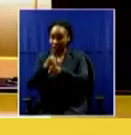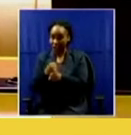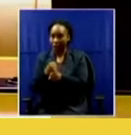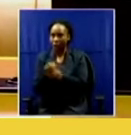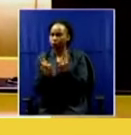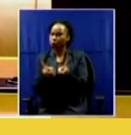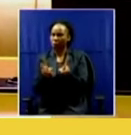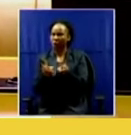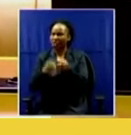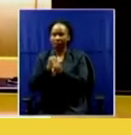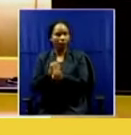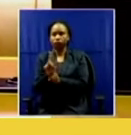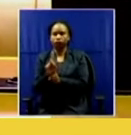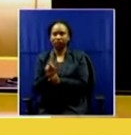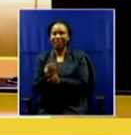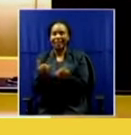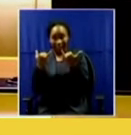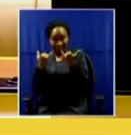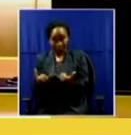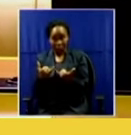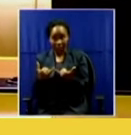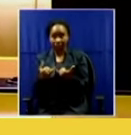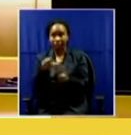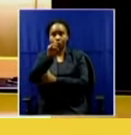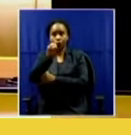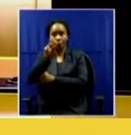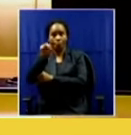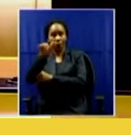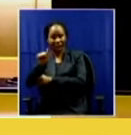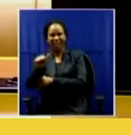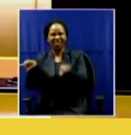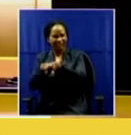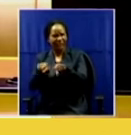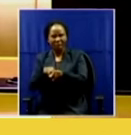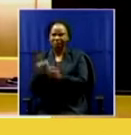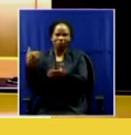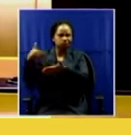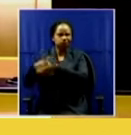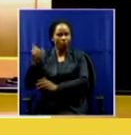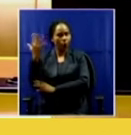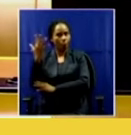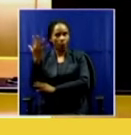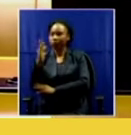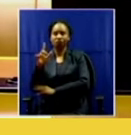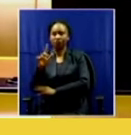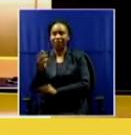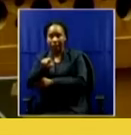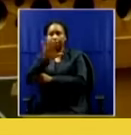au vaccin Johnson & Johnson, qui serait plus efficace contre le variant présent dans le pays.